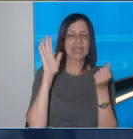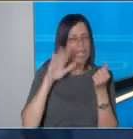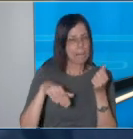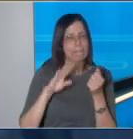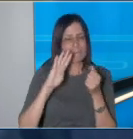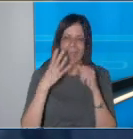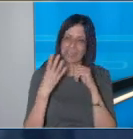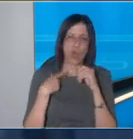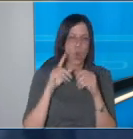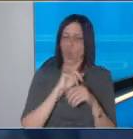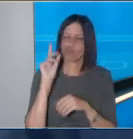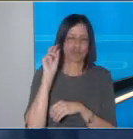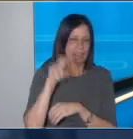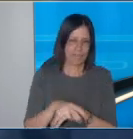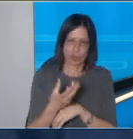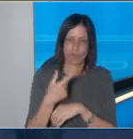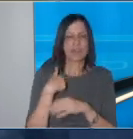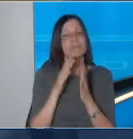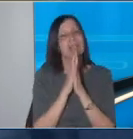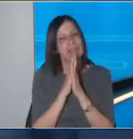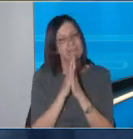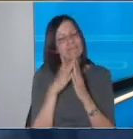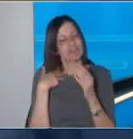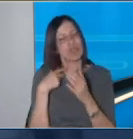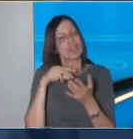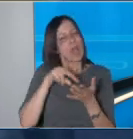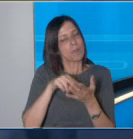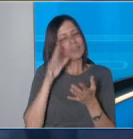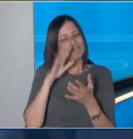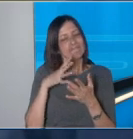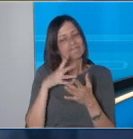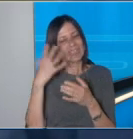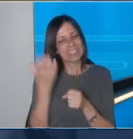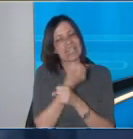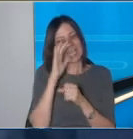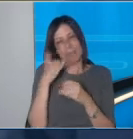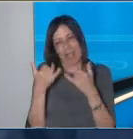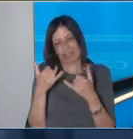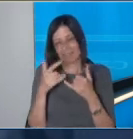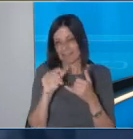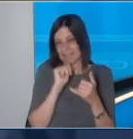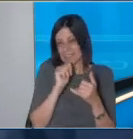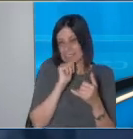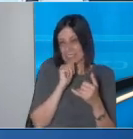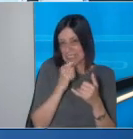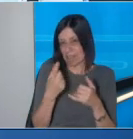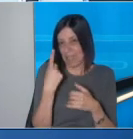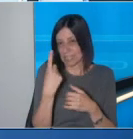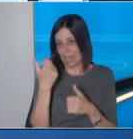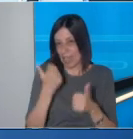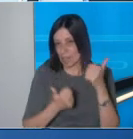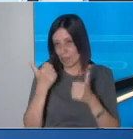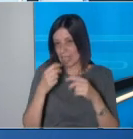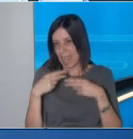ברביעית לא השתתפנו, ואני מקווה מאוד שנעמוד בפיתויים גם במערכת הזו. זה לא מגרד לך אולי אתה בעצמך להתמודד,